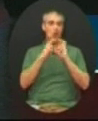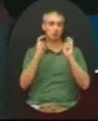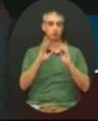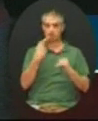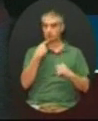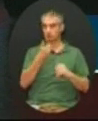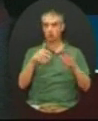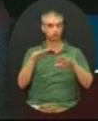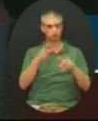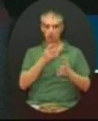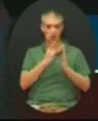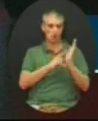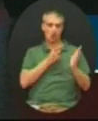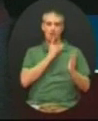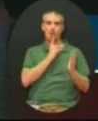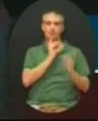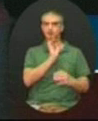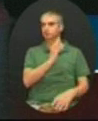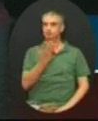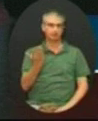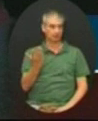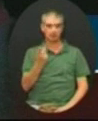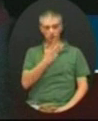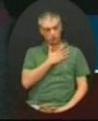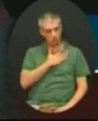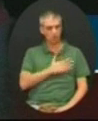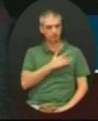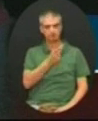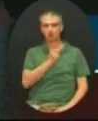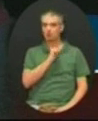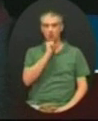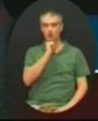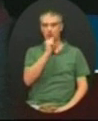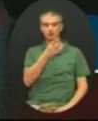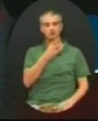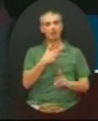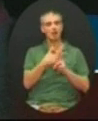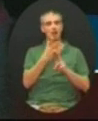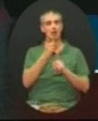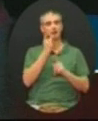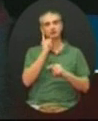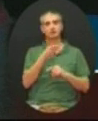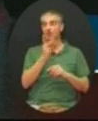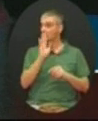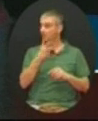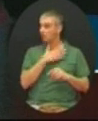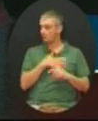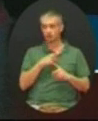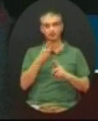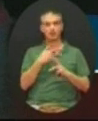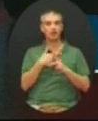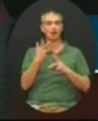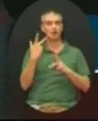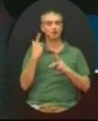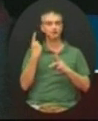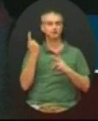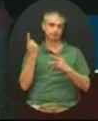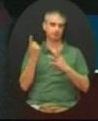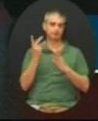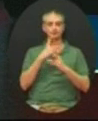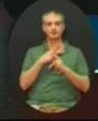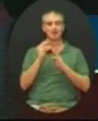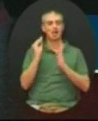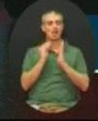עכשיו, שהחוק הזה לא מספיק מבחינתו. וזה הוא רוצה לברר. הוא לא רוצה שהם רק יצטרכו... גם אם הוא היה רוצה לברר... שהם רק יצטרכו את רשם